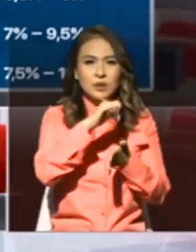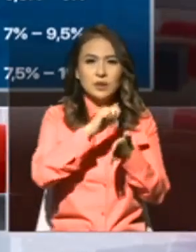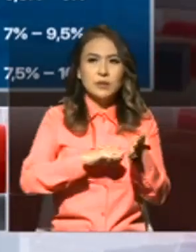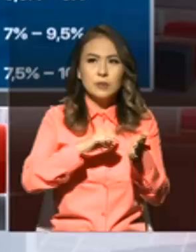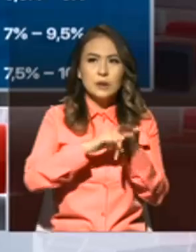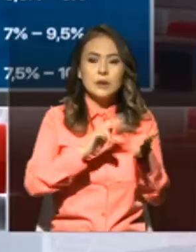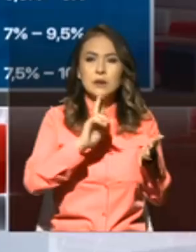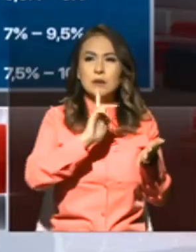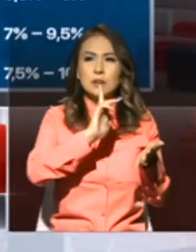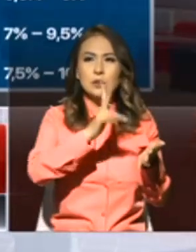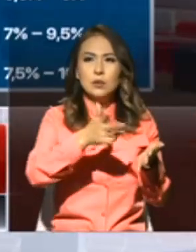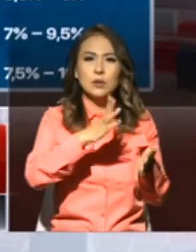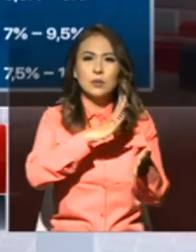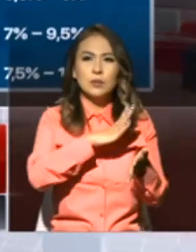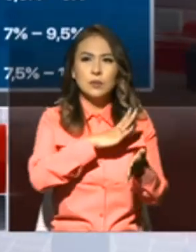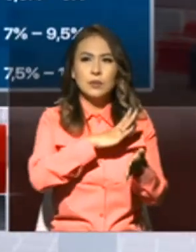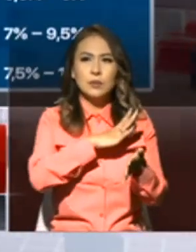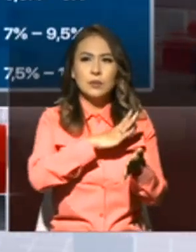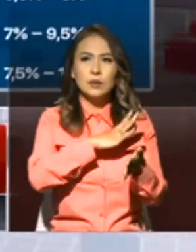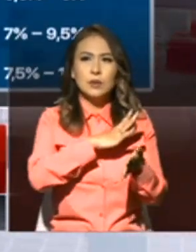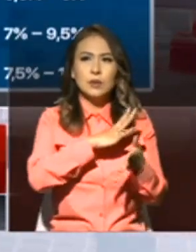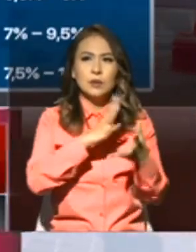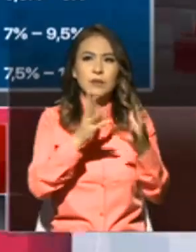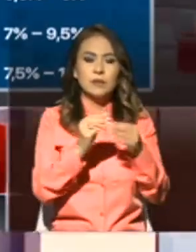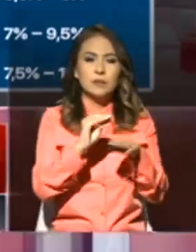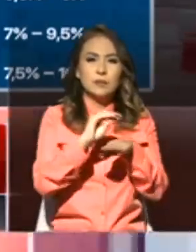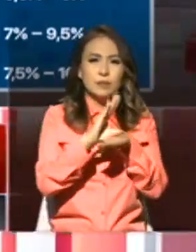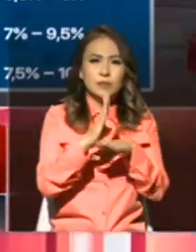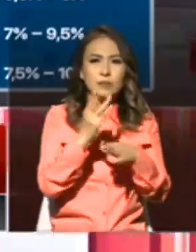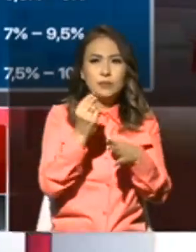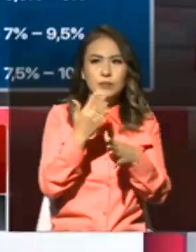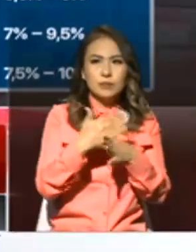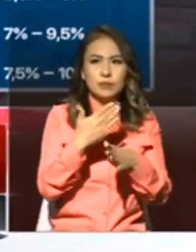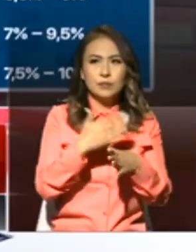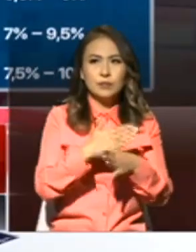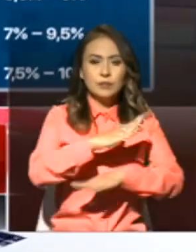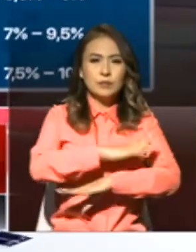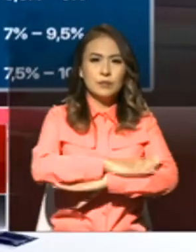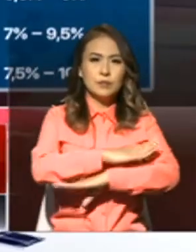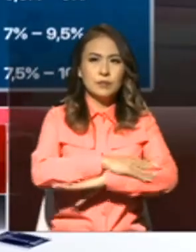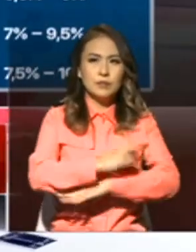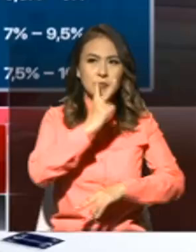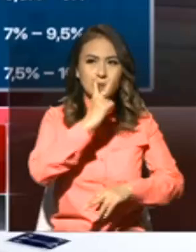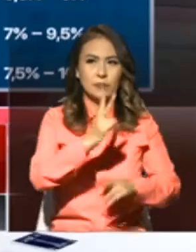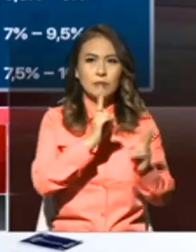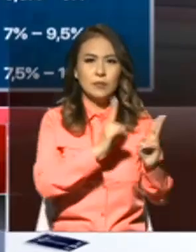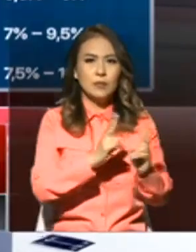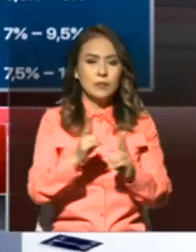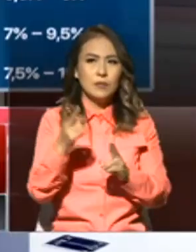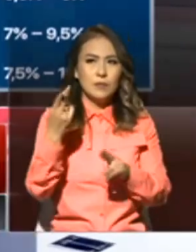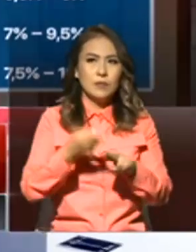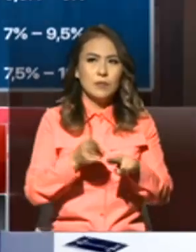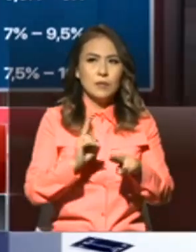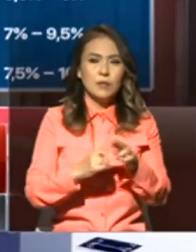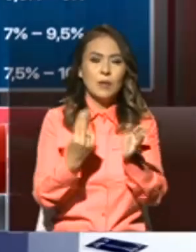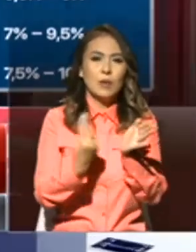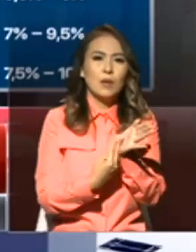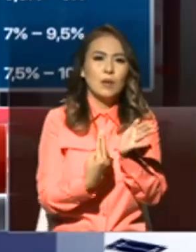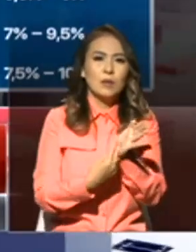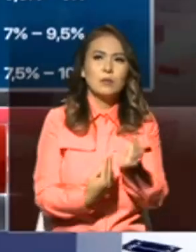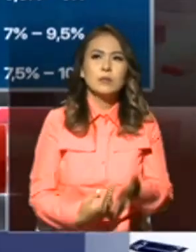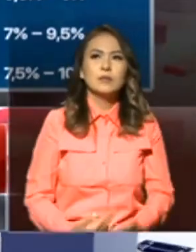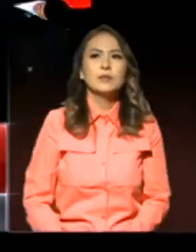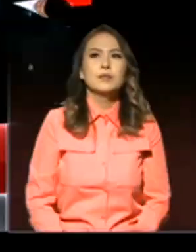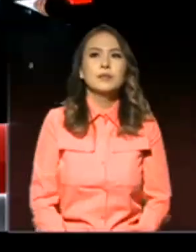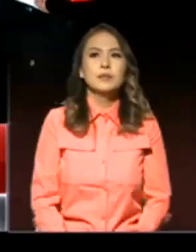жыл бойы сіз осы жүйеге ниеттес екеніңізді, яғни сіздің қаржылық тәртібіңіз дұрыс екенін дәлелдейтін нәрсе. ОП деген сол.